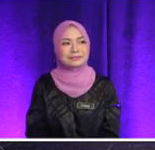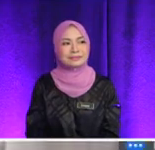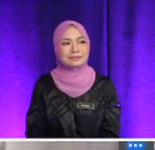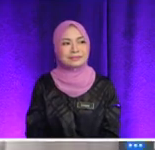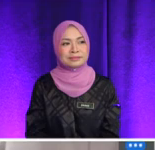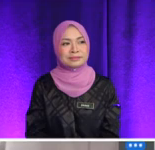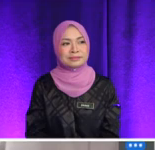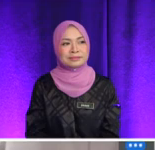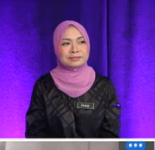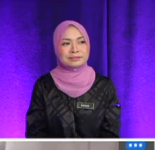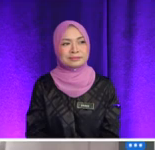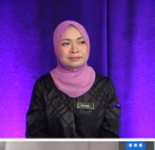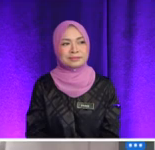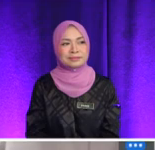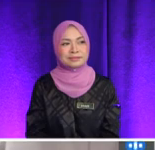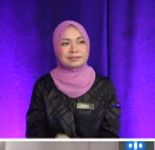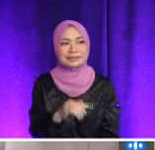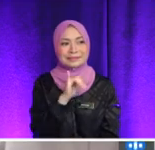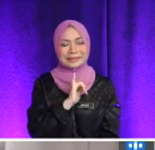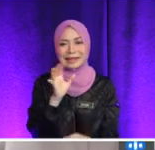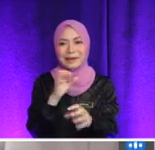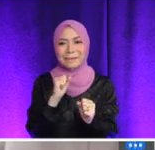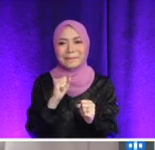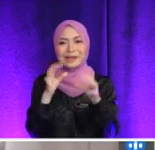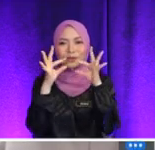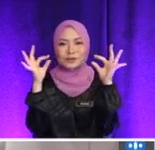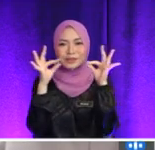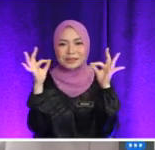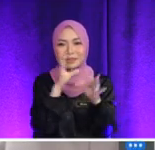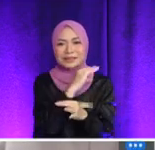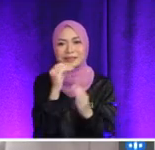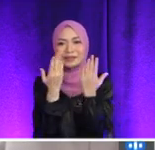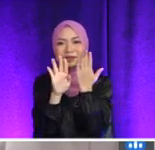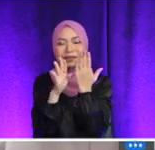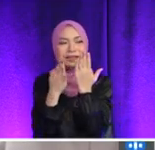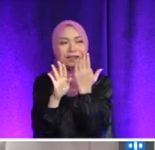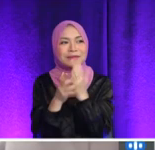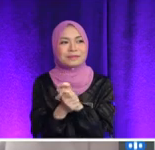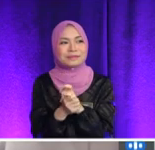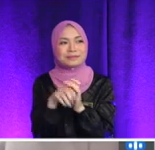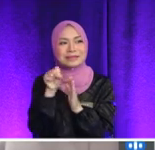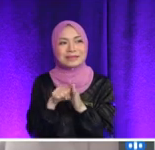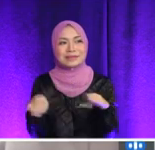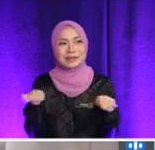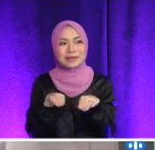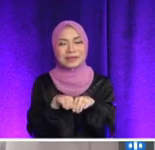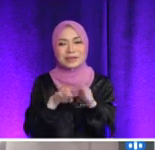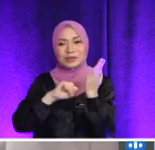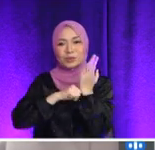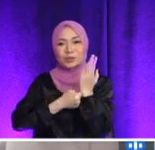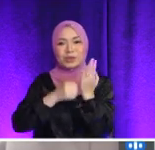saya ambil kucing dengan gambar tingkat Oke mungkin kucing itu adalah